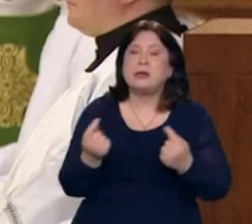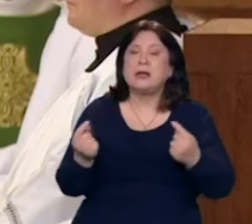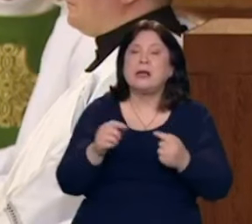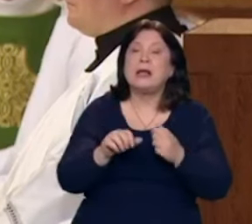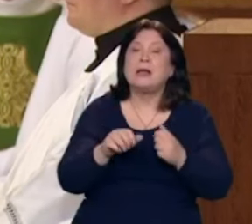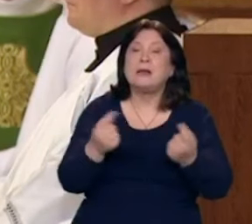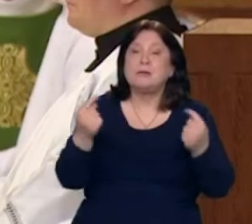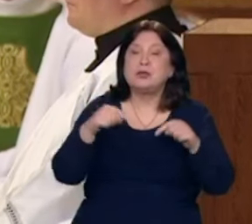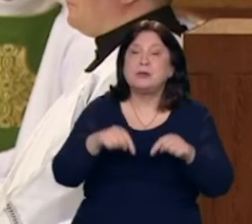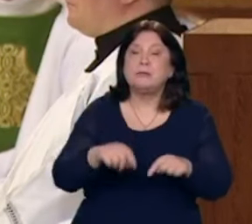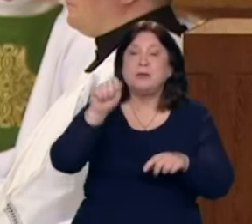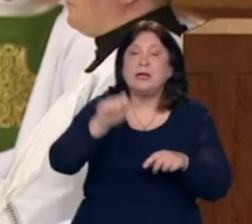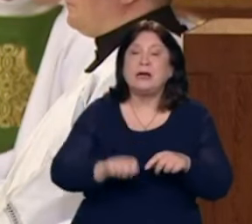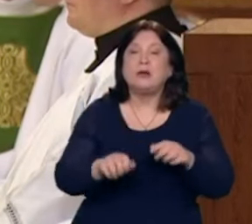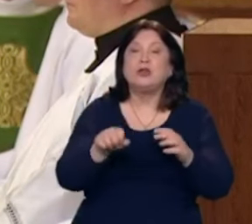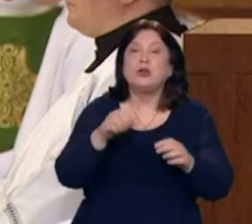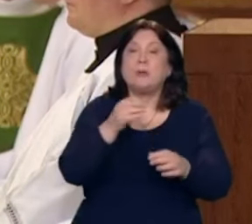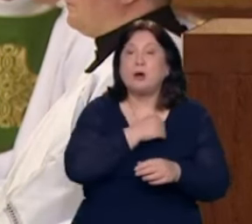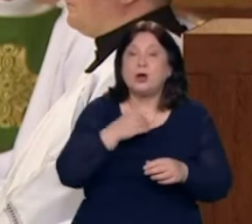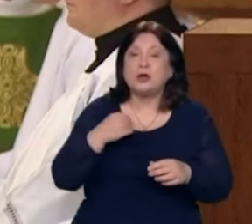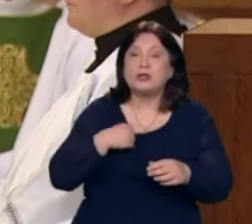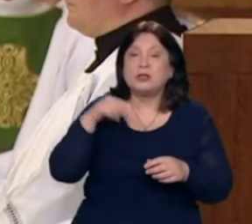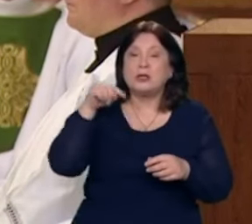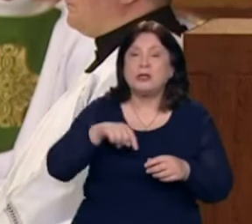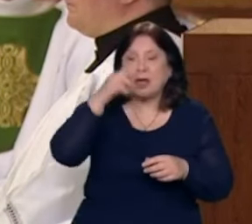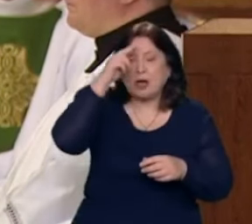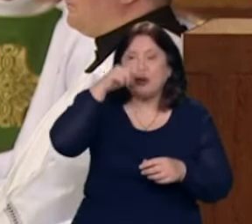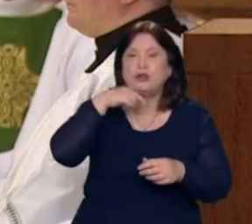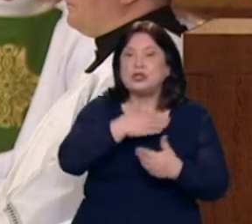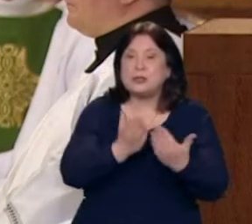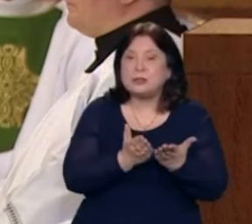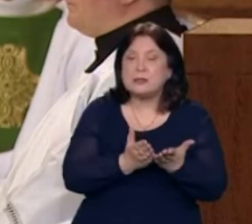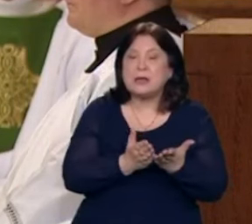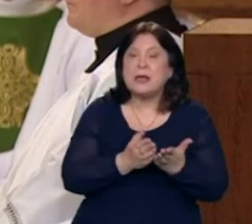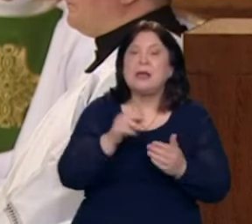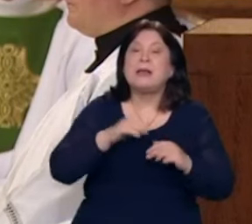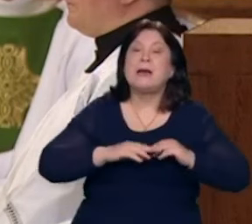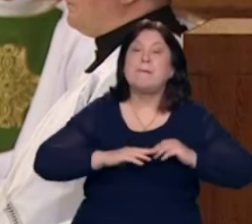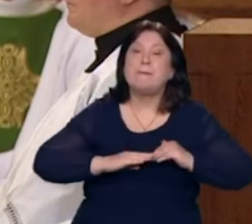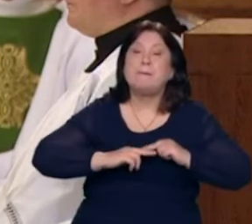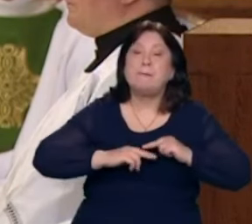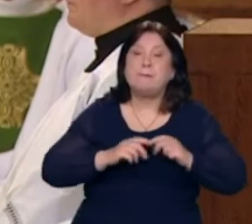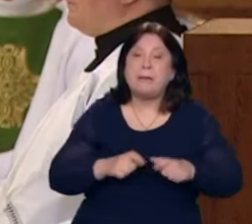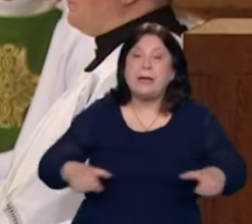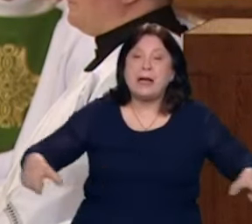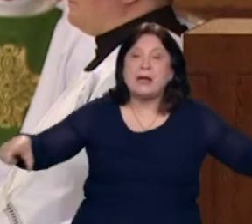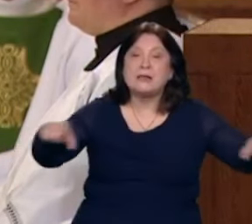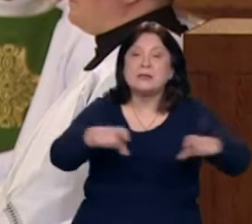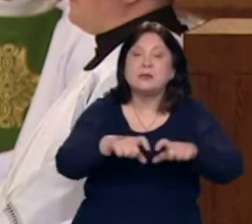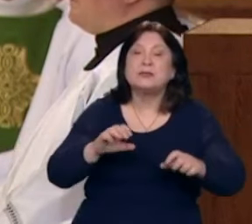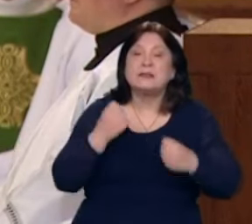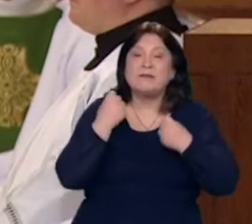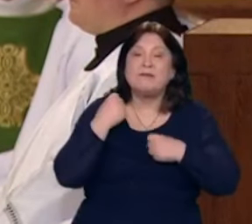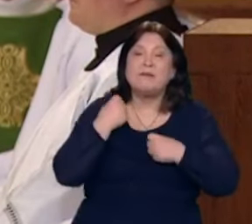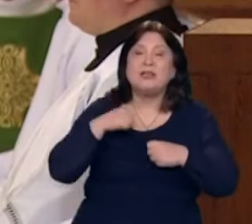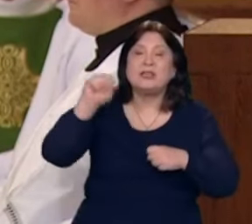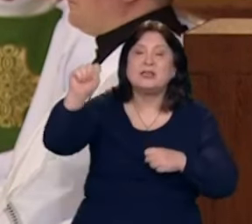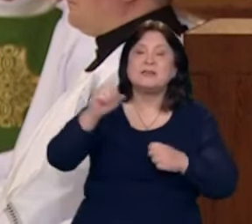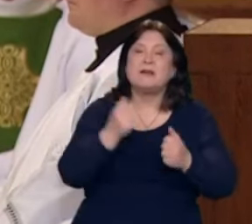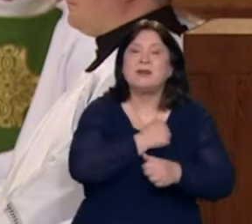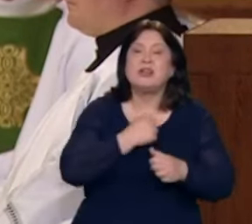do naszej ojczyzny i na placu Zwycięstwa w Warszawie 2 czerwca